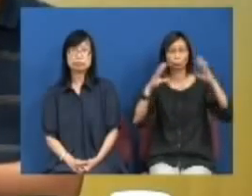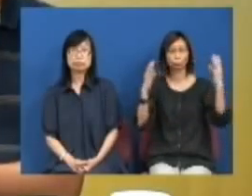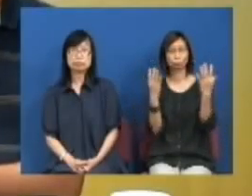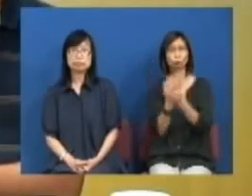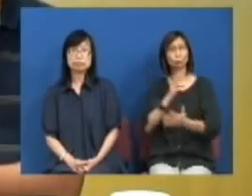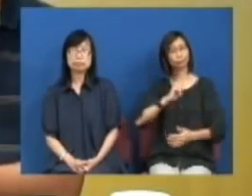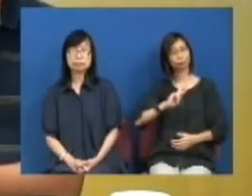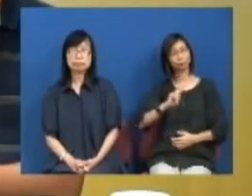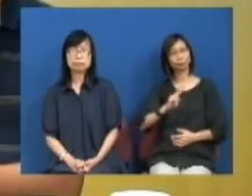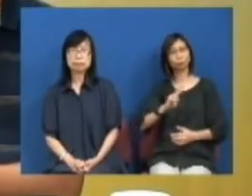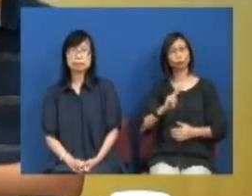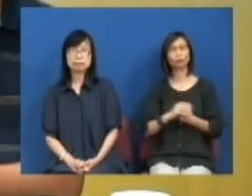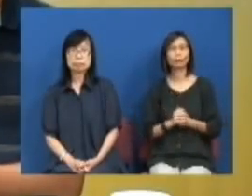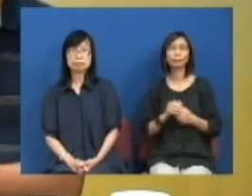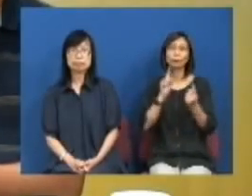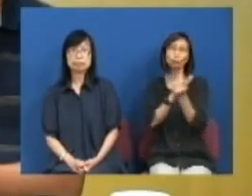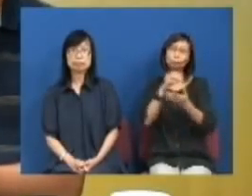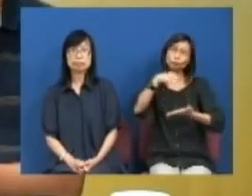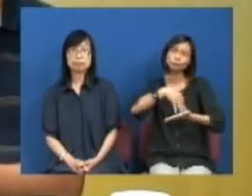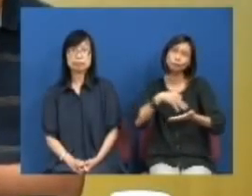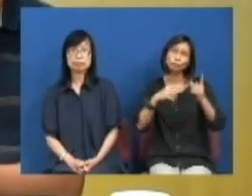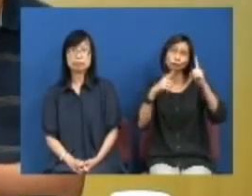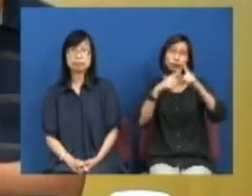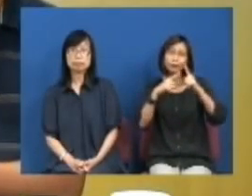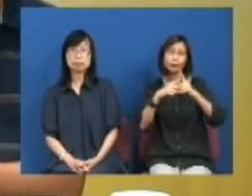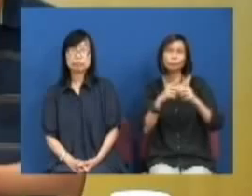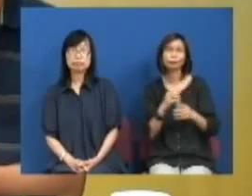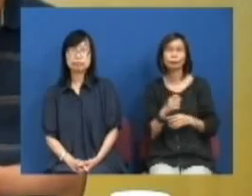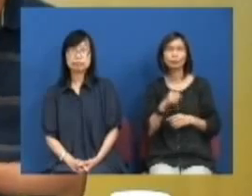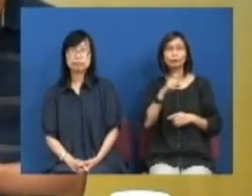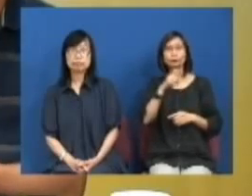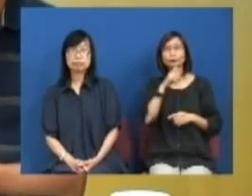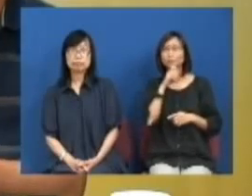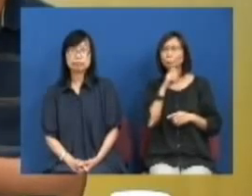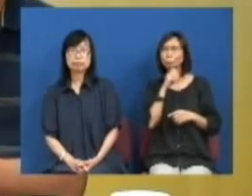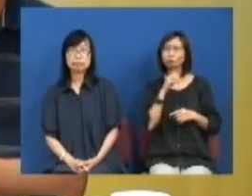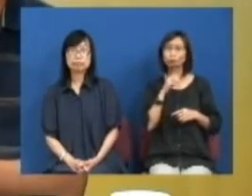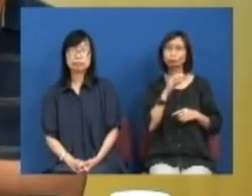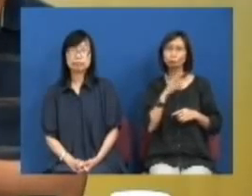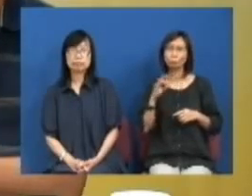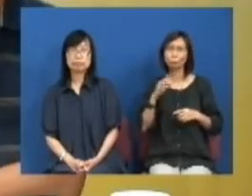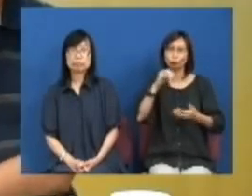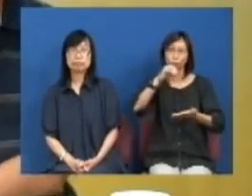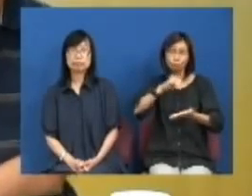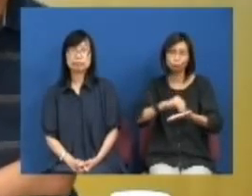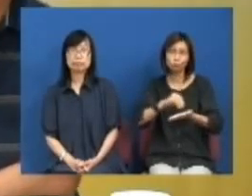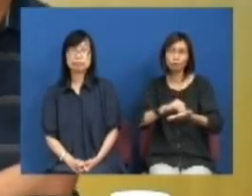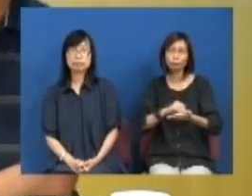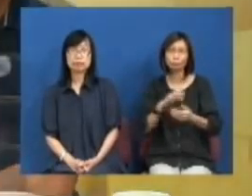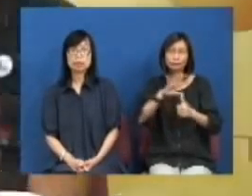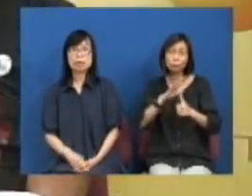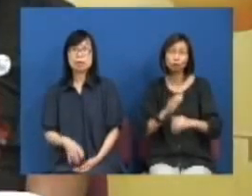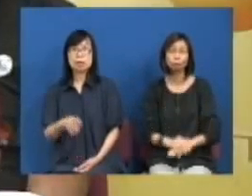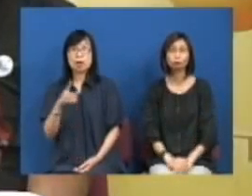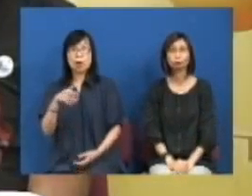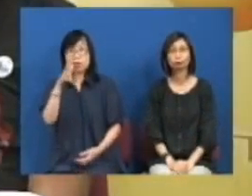必會對於參與即係六四燭光晚會有一個即係好？確實的決定咧， 我相信呢